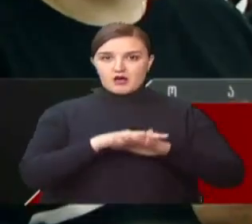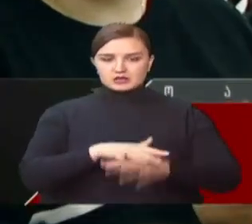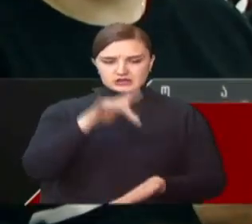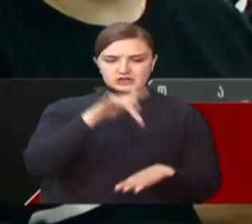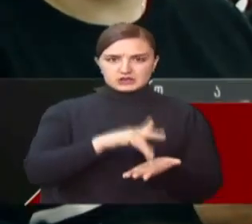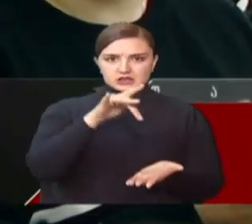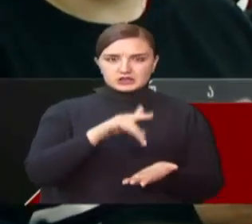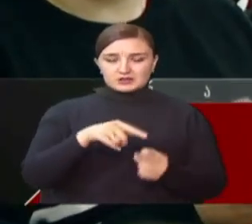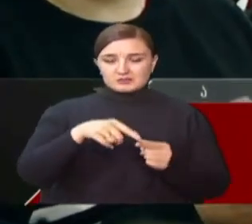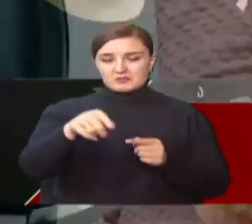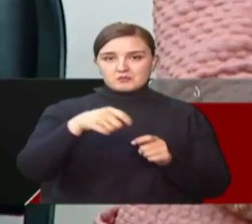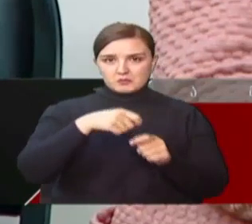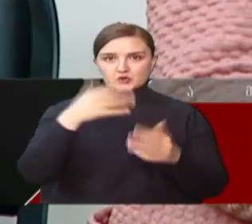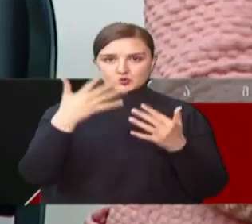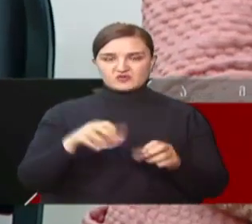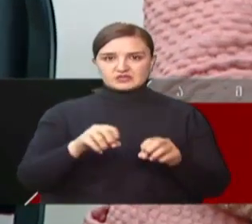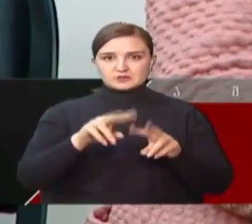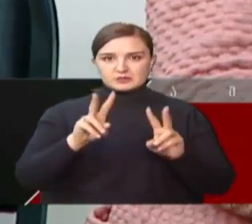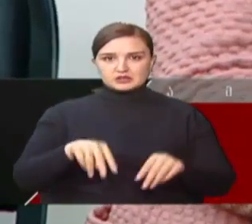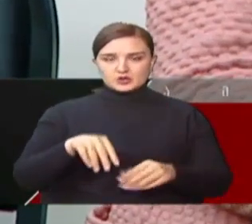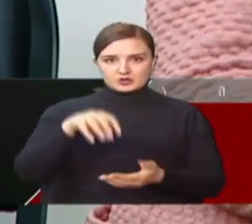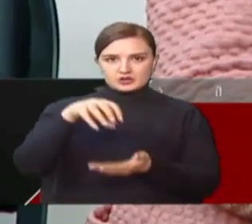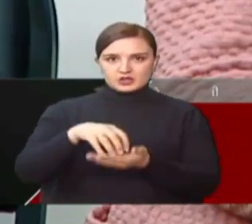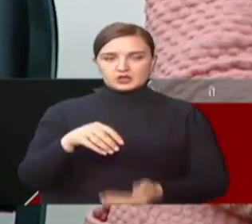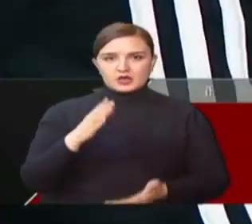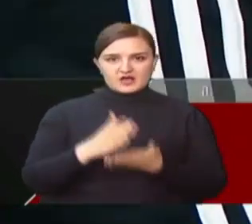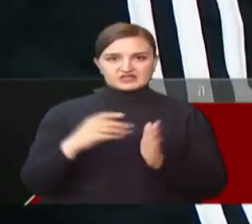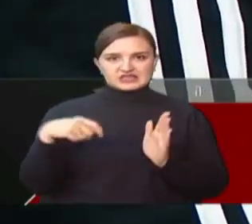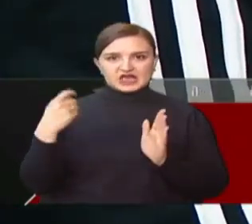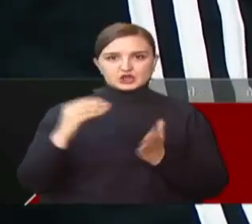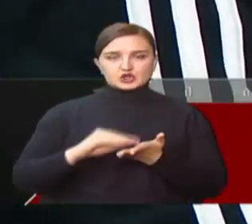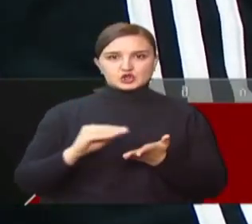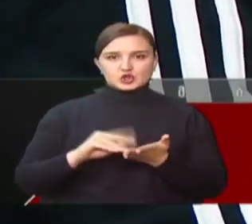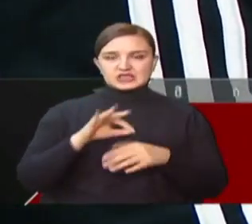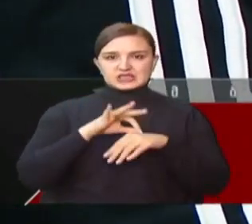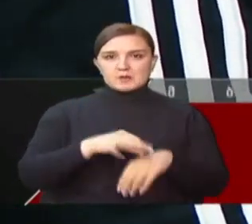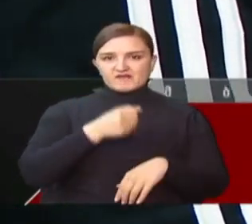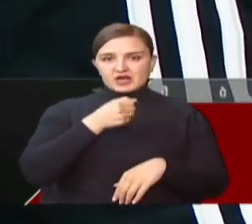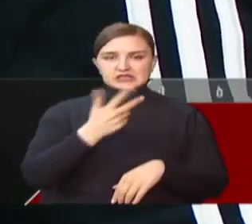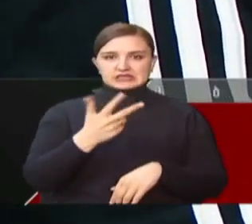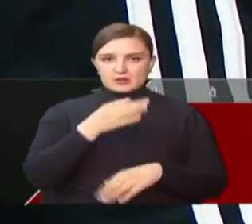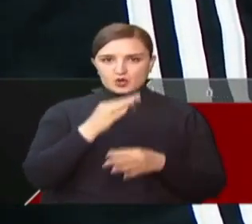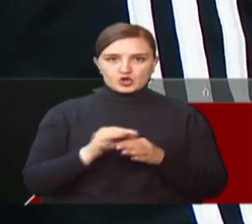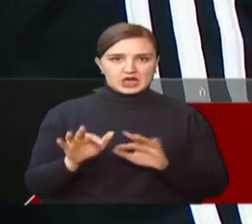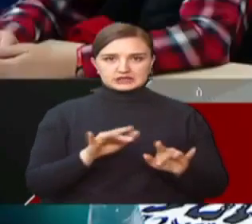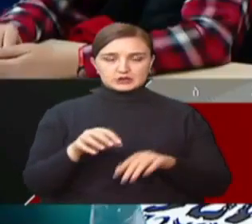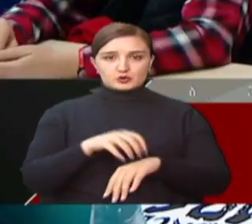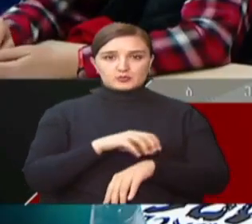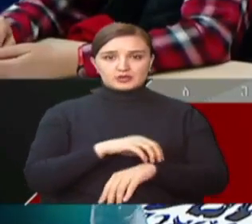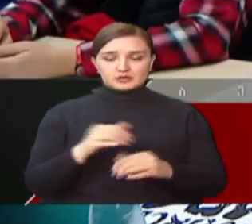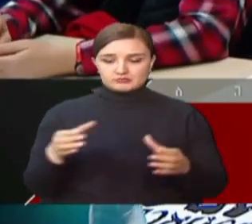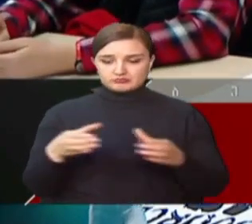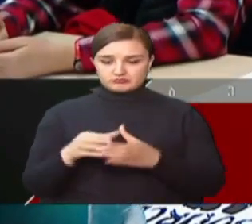ეპიცენტრიდან რამდენიმე მეტრში უკვე აქვს სპეციალური შტაბი. ყავს რეჟისორი, წამყვანი და სამი ორგანიზატორი პარტია. ახლად